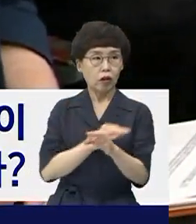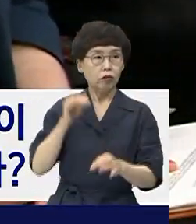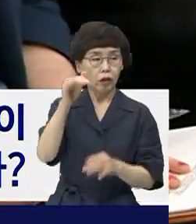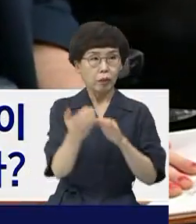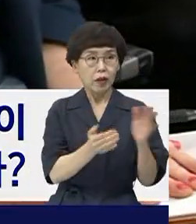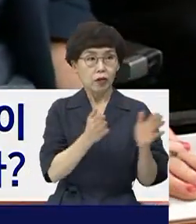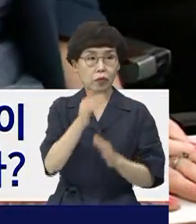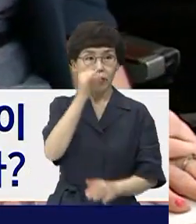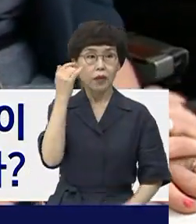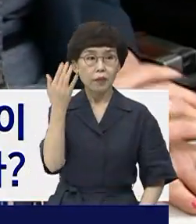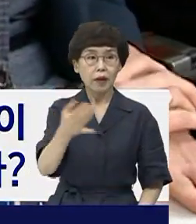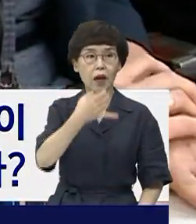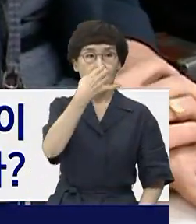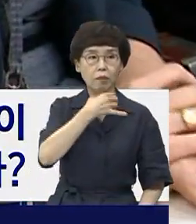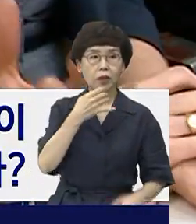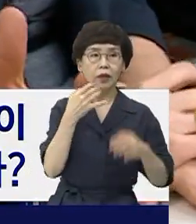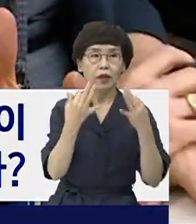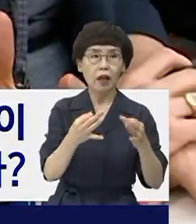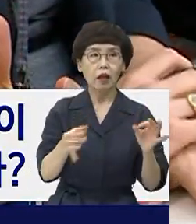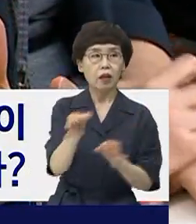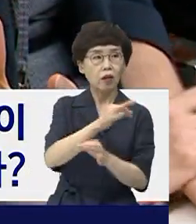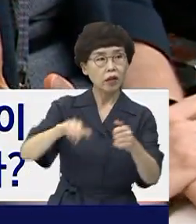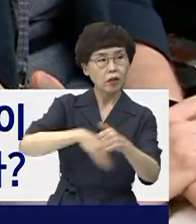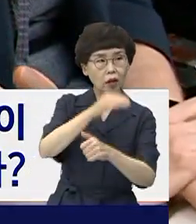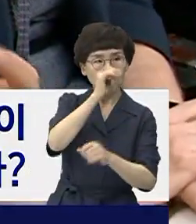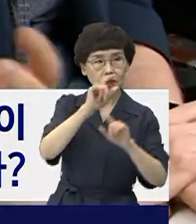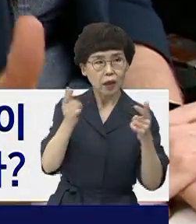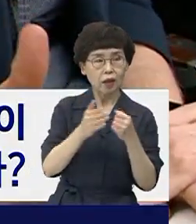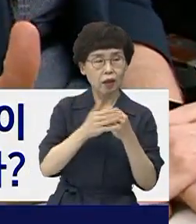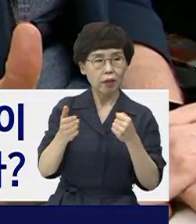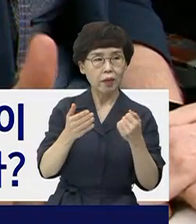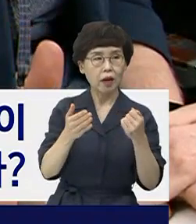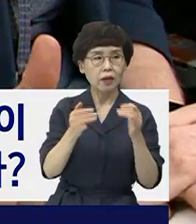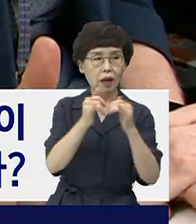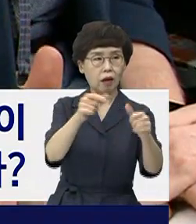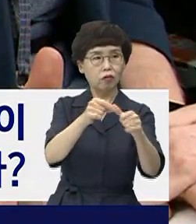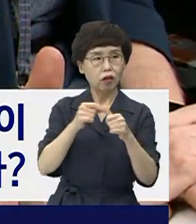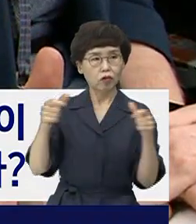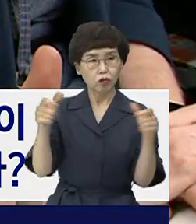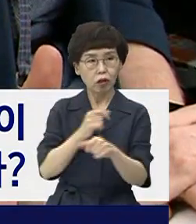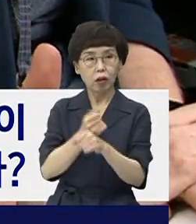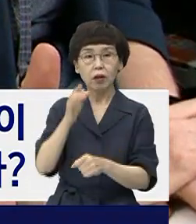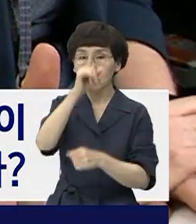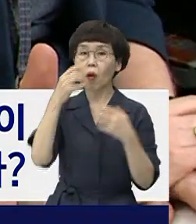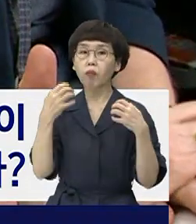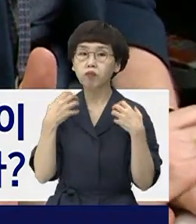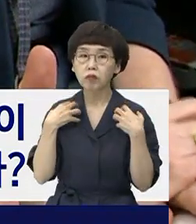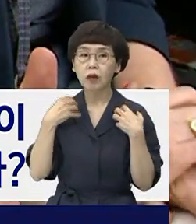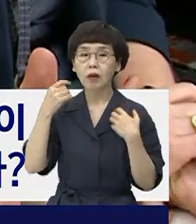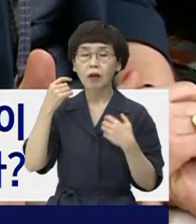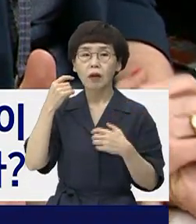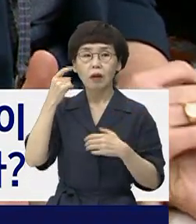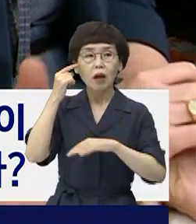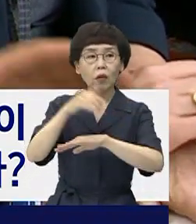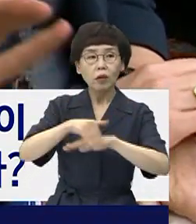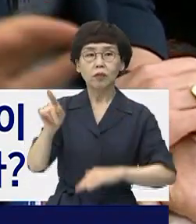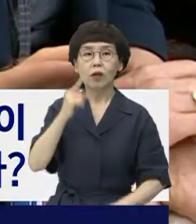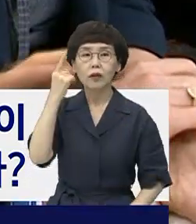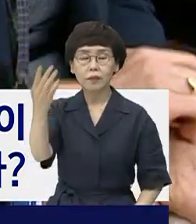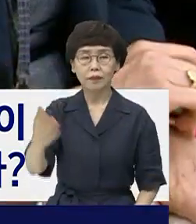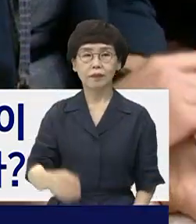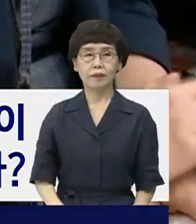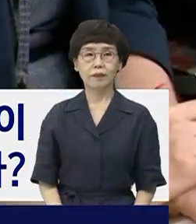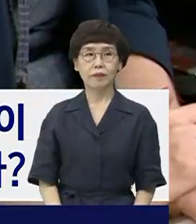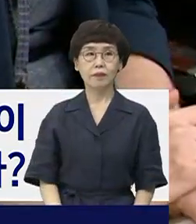preparing for a recession? And how do you react to companies like Apple and banks saying today that they intend to